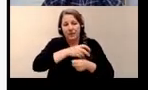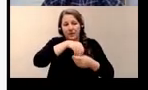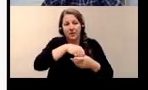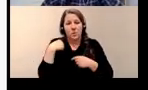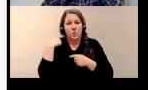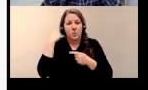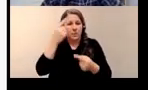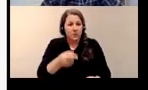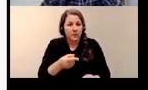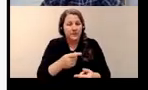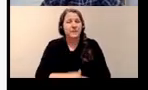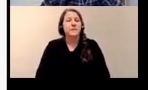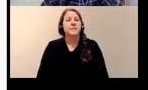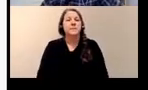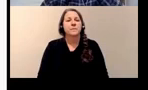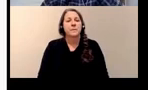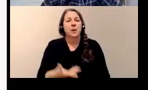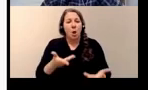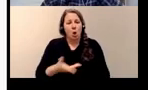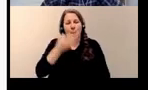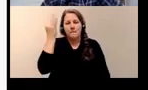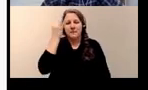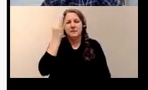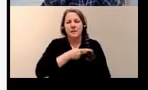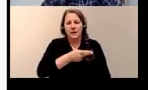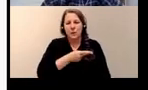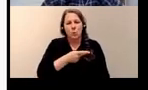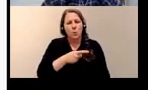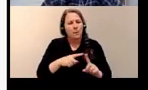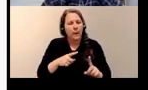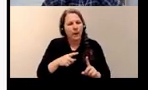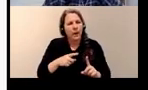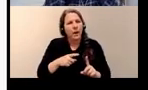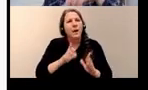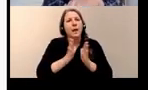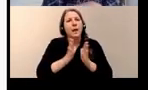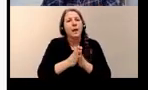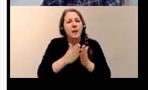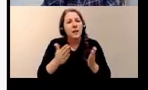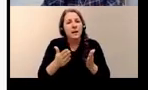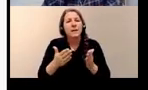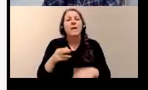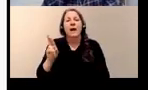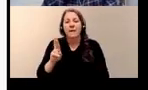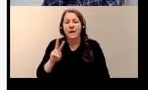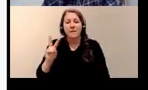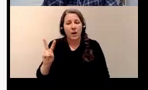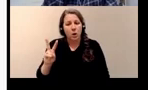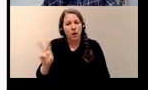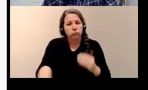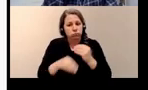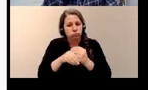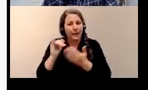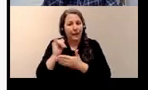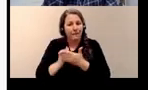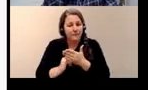années. Là, c'est Anaïs et moi, mais il faudrait aussi mentionner le fait que c'est un livre qui a été réalisé graphiquement par Raphaël Vérona, qui est un graphiste